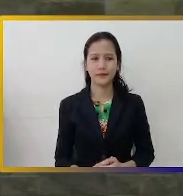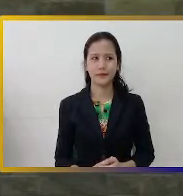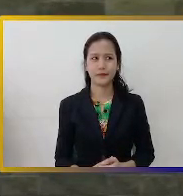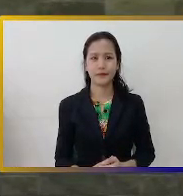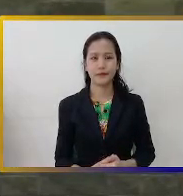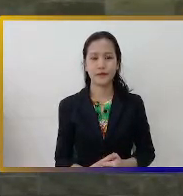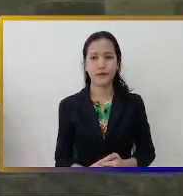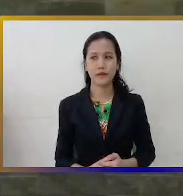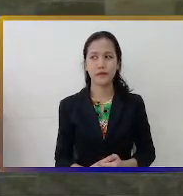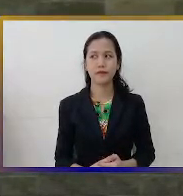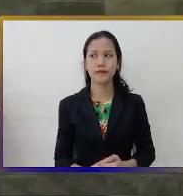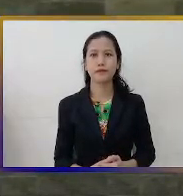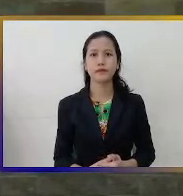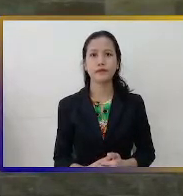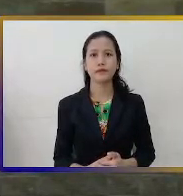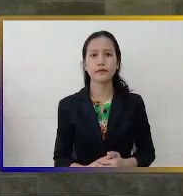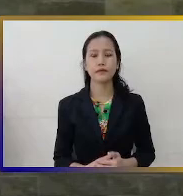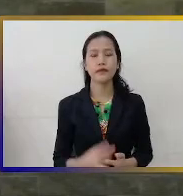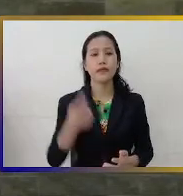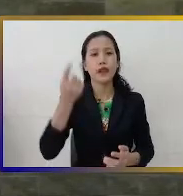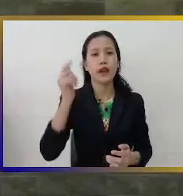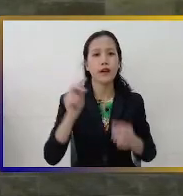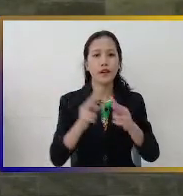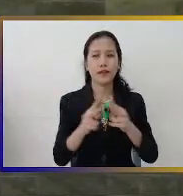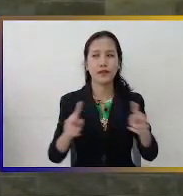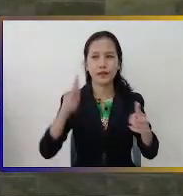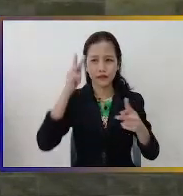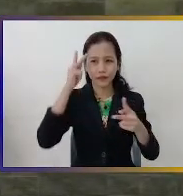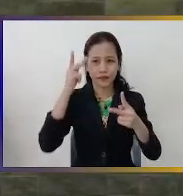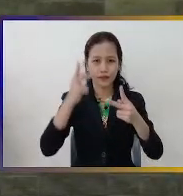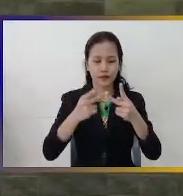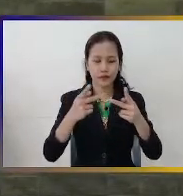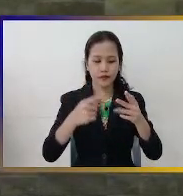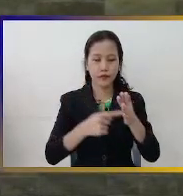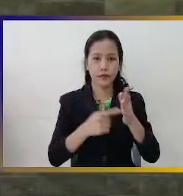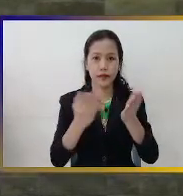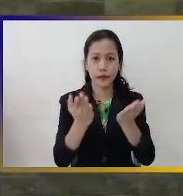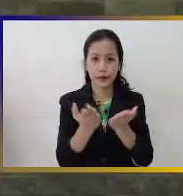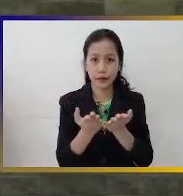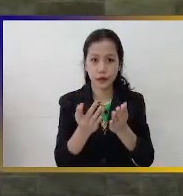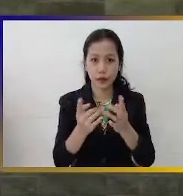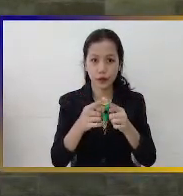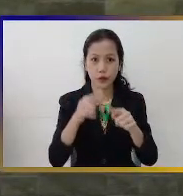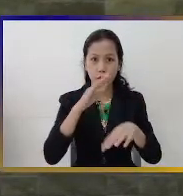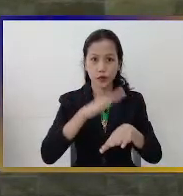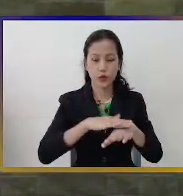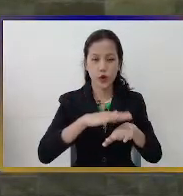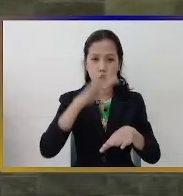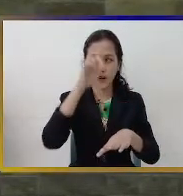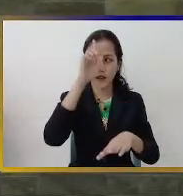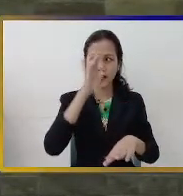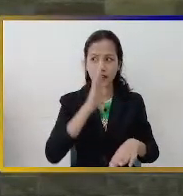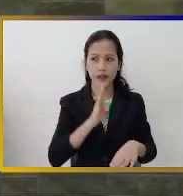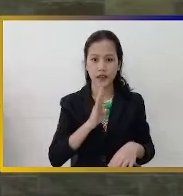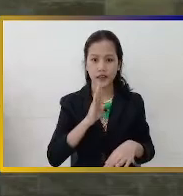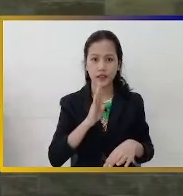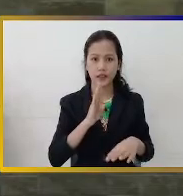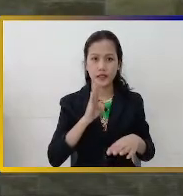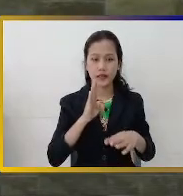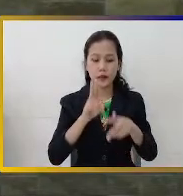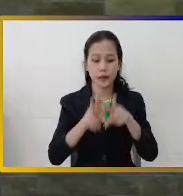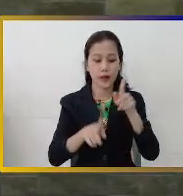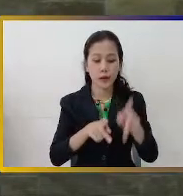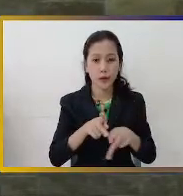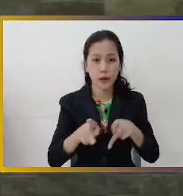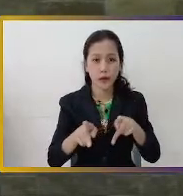Alright? Now dito po again, the very purpose of the book is to warn God's people that judgment is coming and to